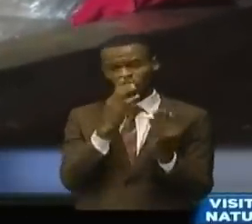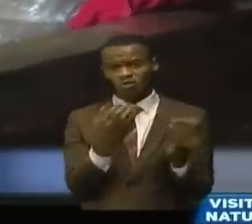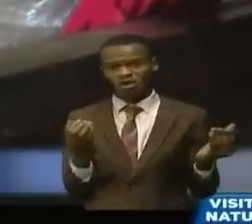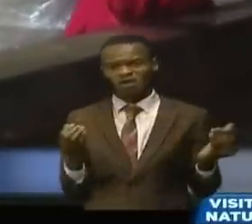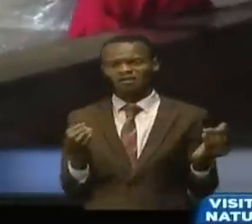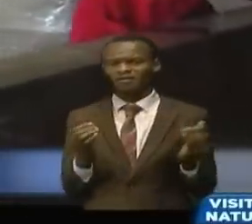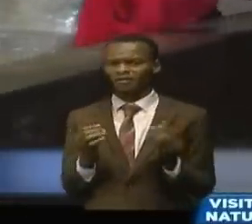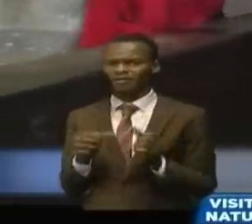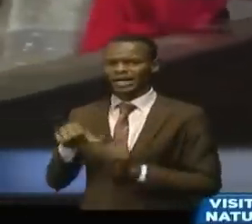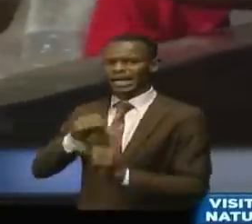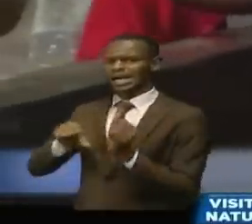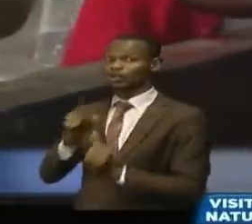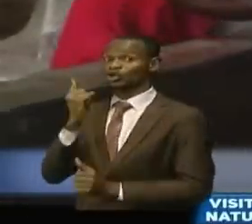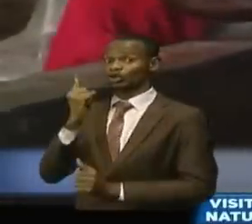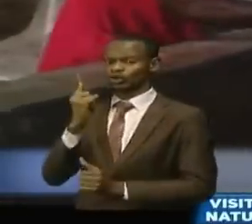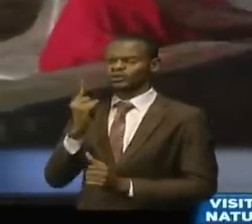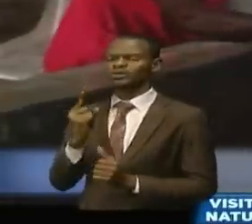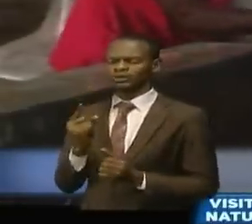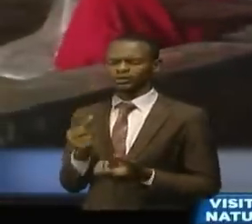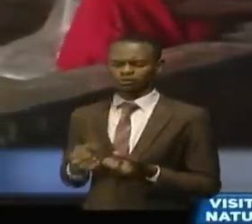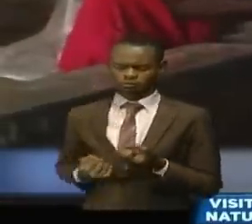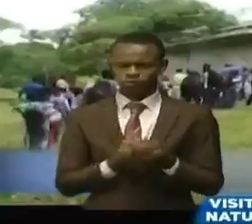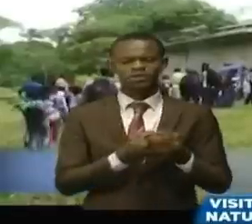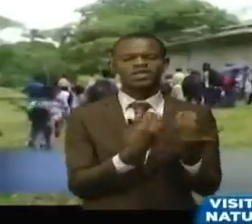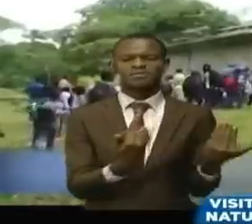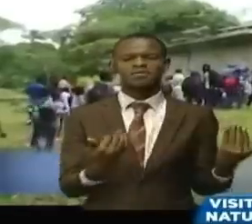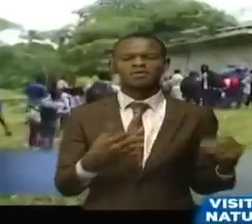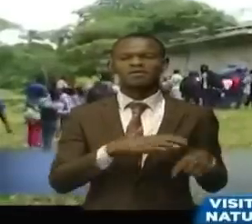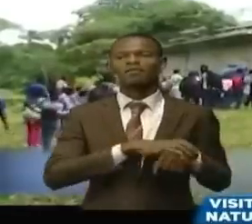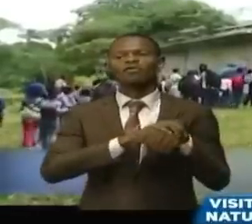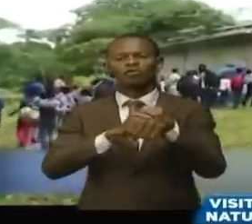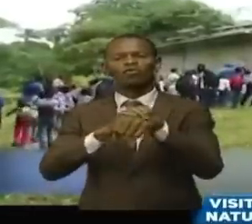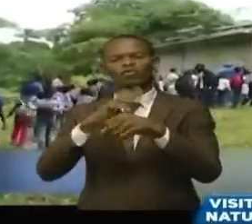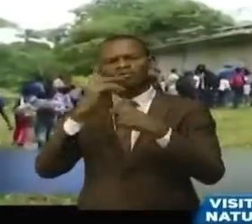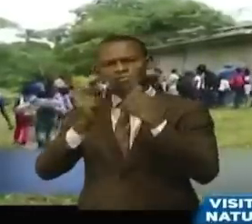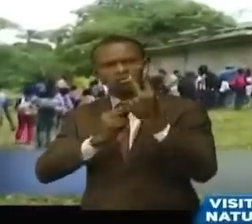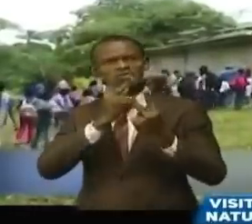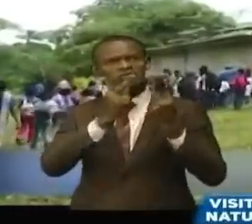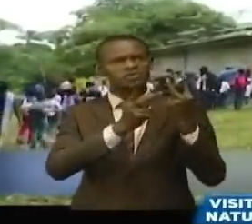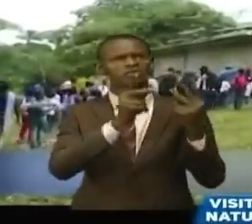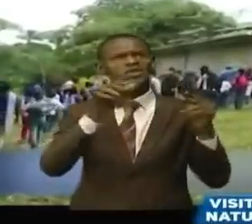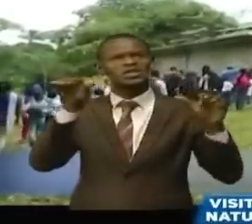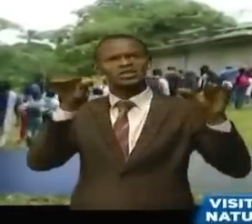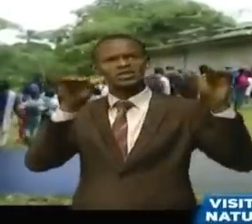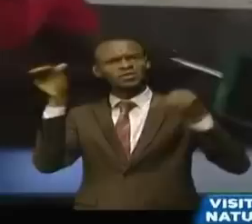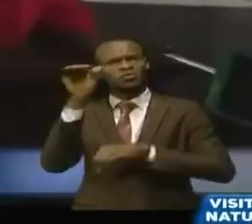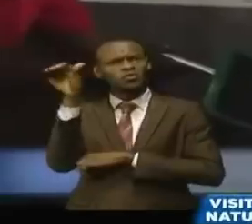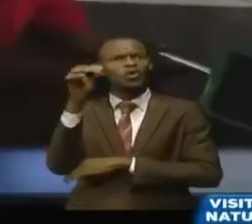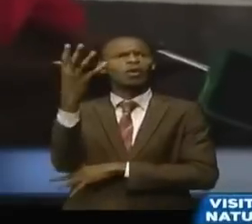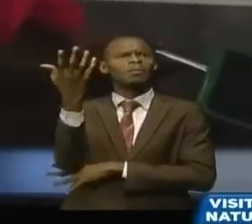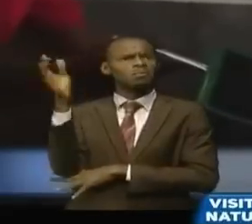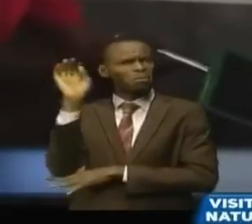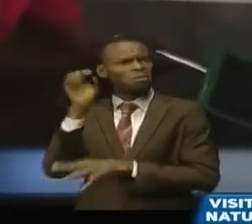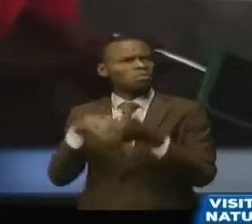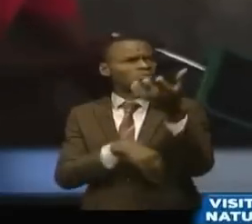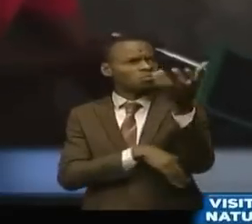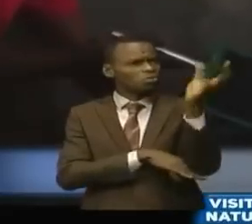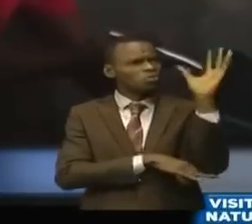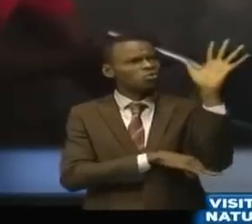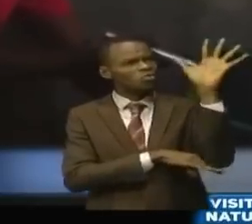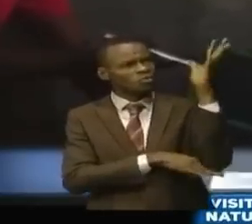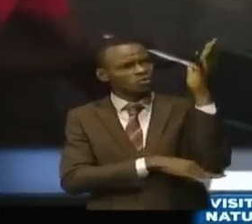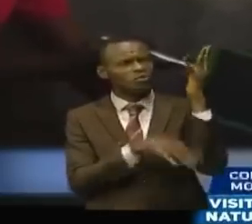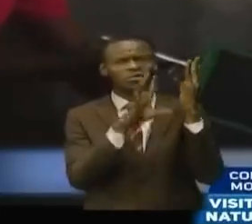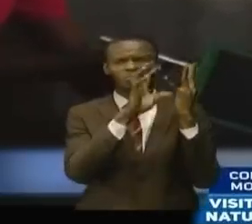local, créer de l'attirance vers la nature de la grotte, en passant par les arbres fruitiers, des étangs et pour atterrir sur la